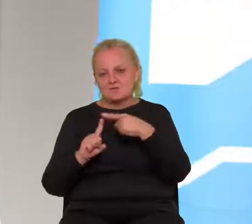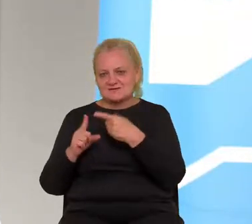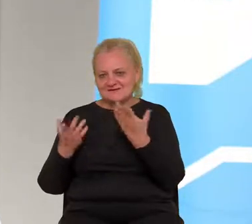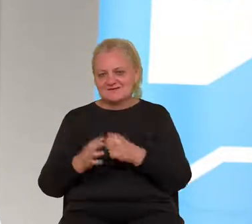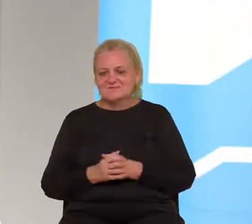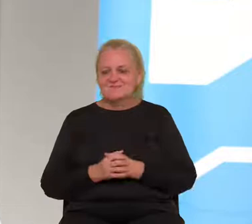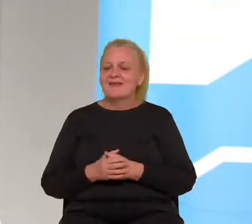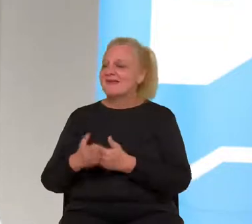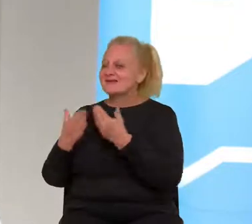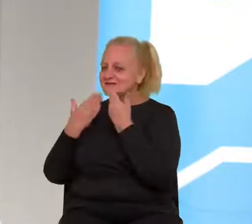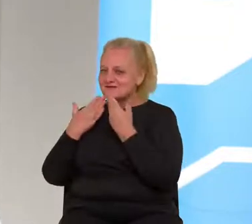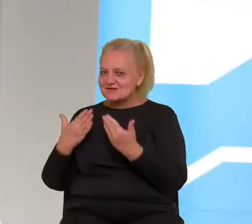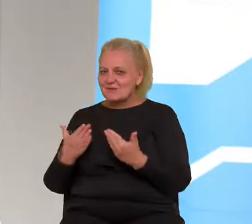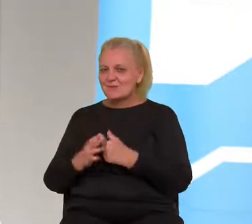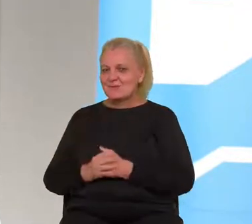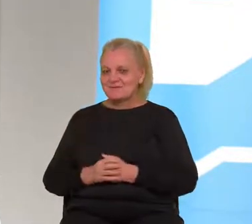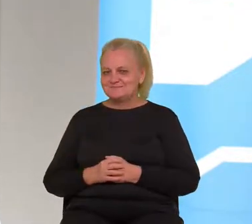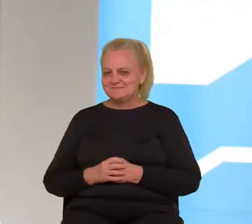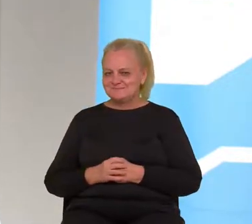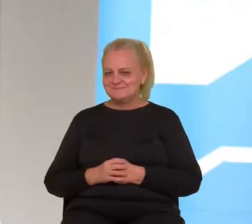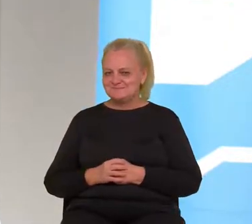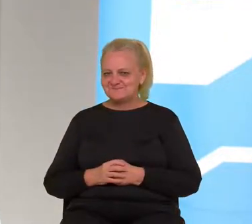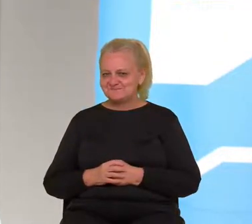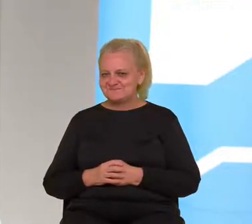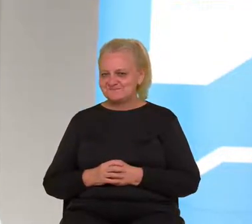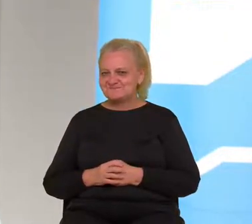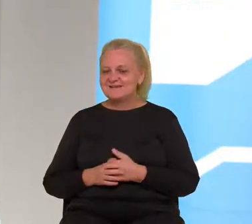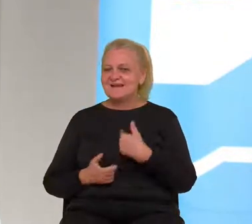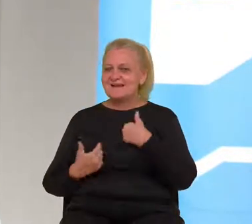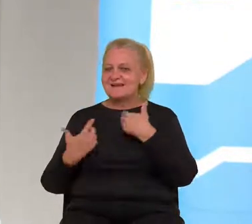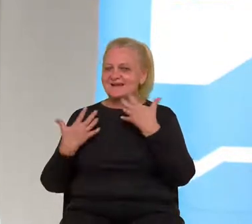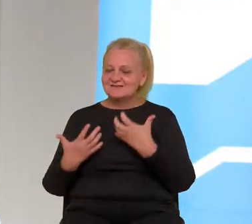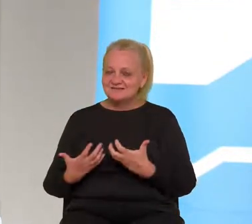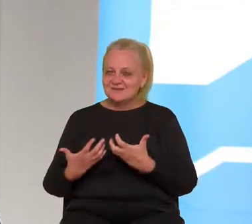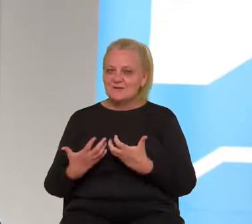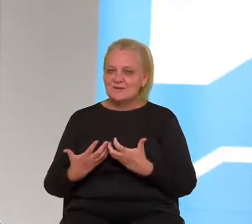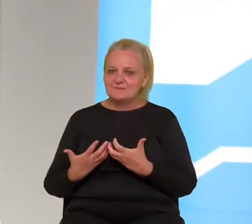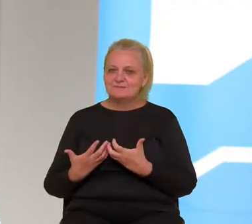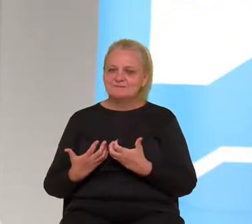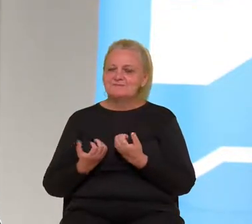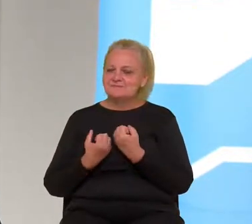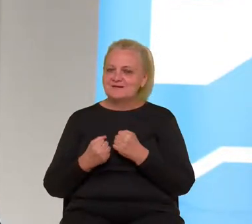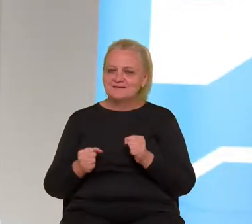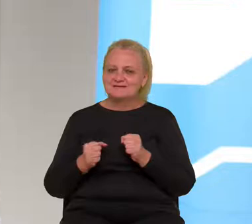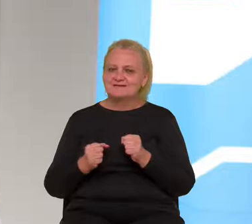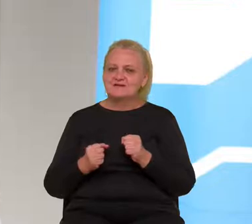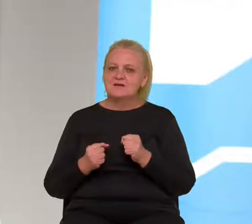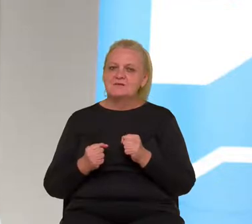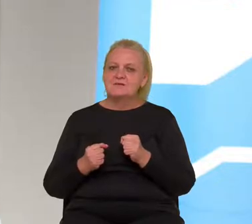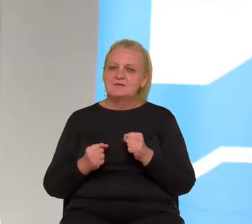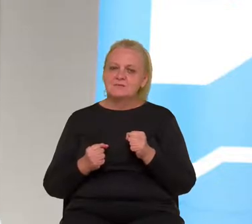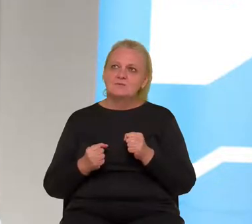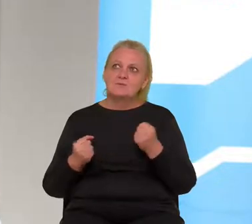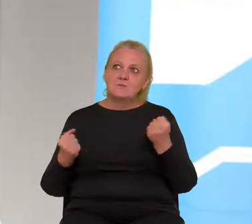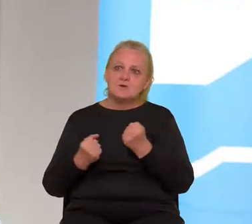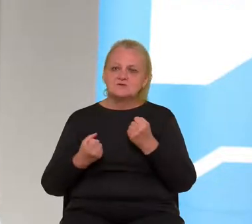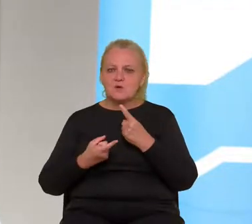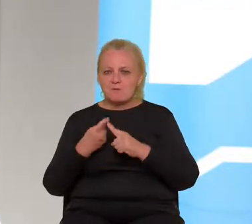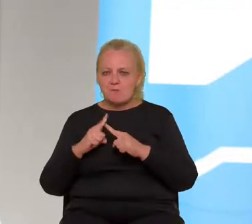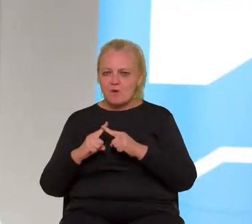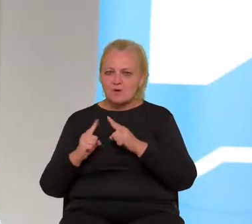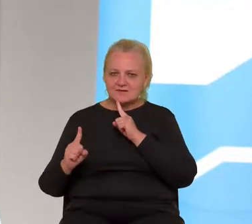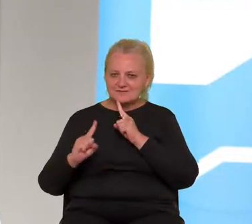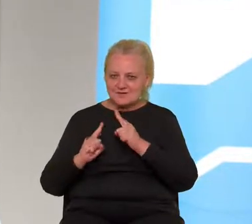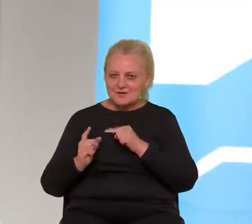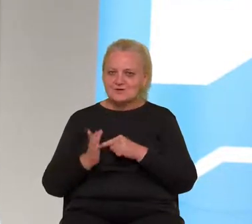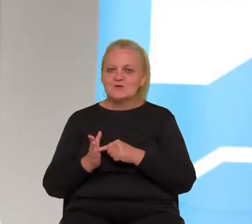Dziękuję. W zasadzie to chciałem po tym bardzo politycznej naszej rozmowie